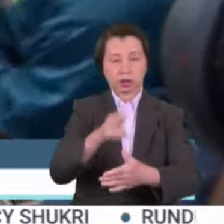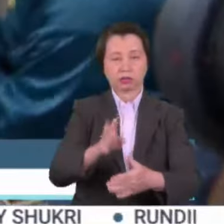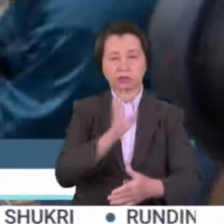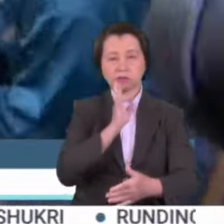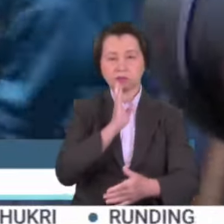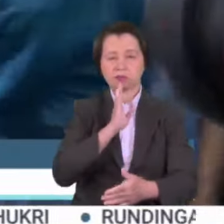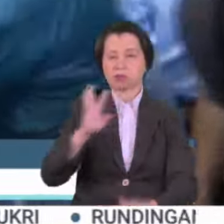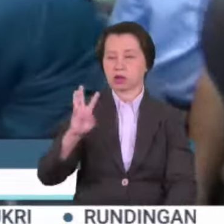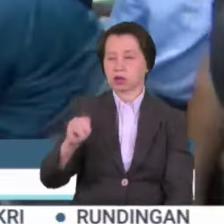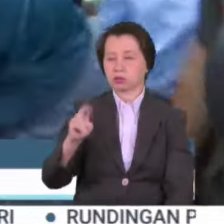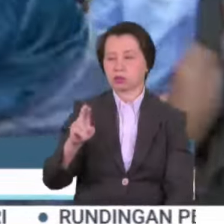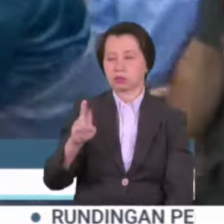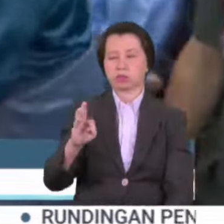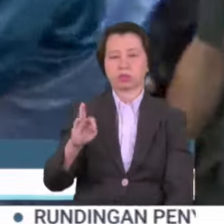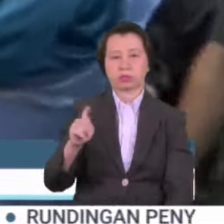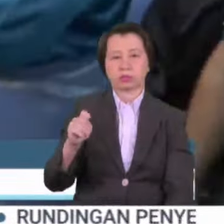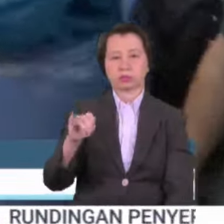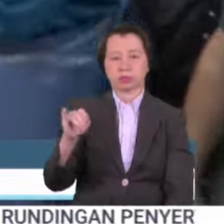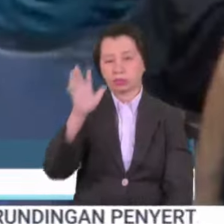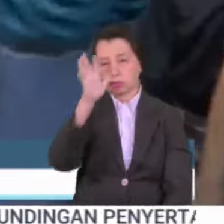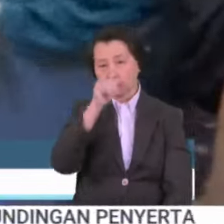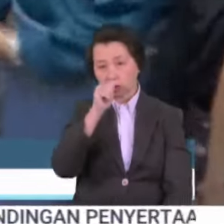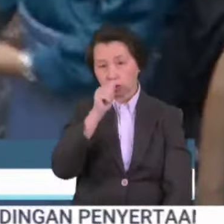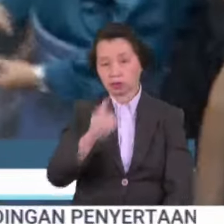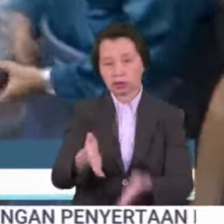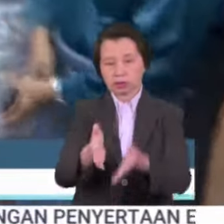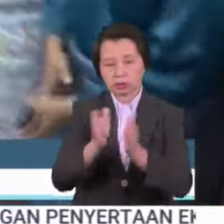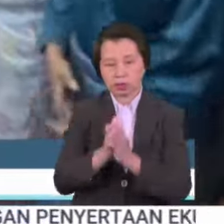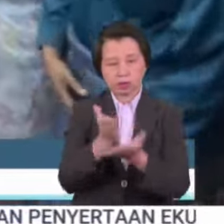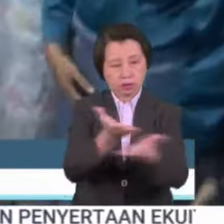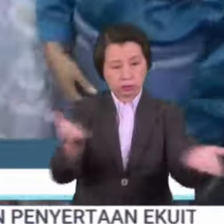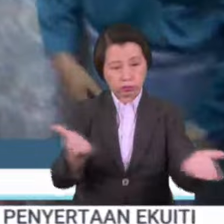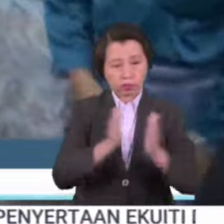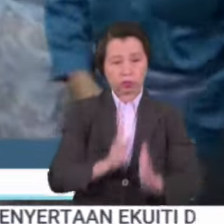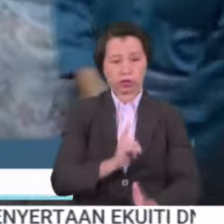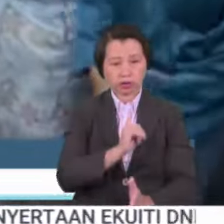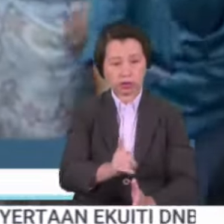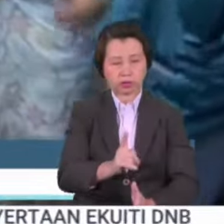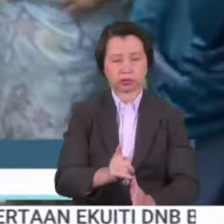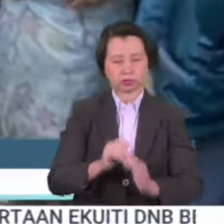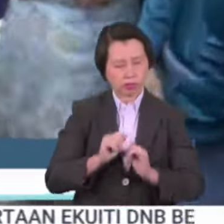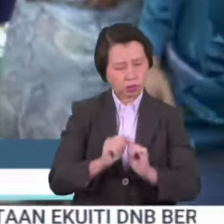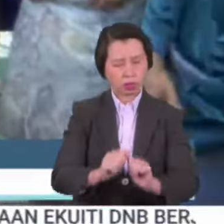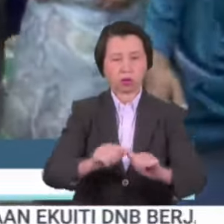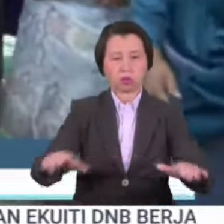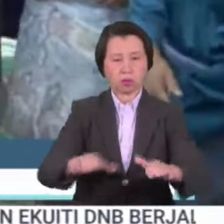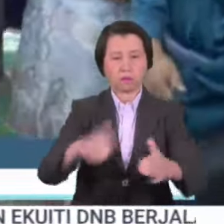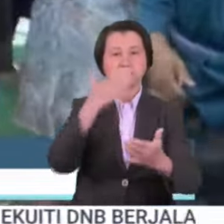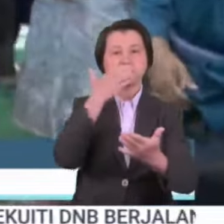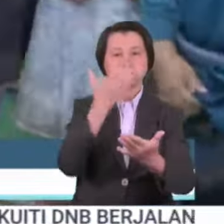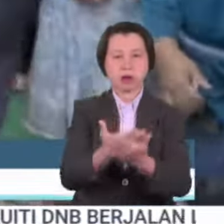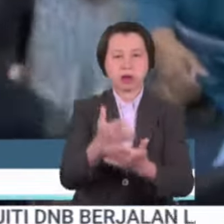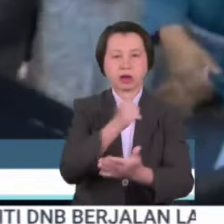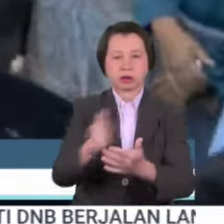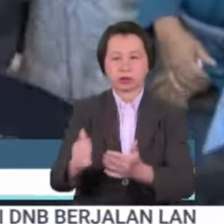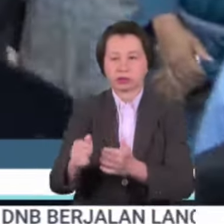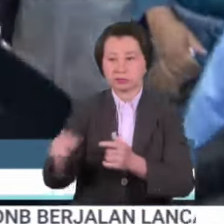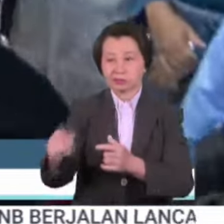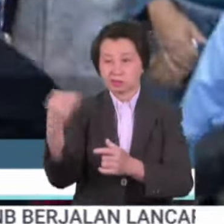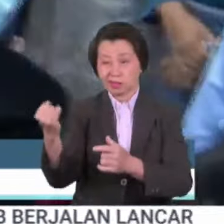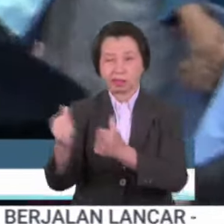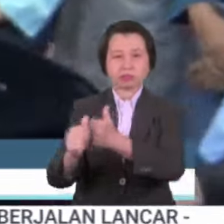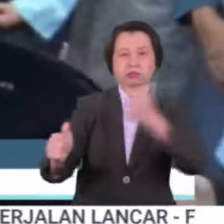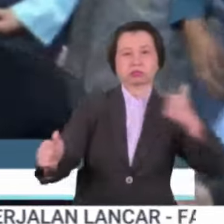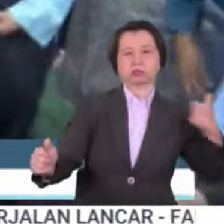Melaka, Dato' Abdul Halim Tawil yang antaranya menyeru semua Muslim terus istiqomah melakukan kebaikan dan meninggalkan